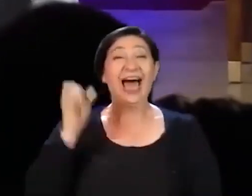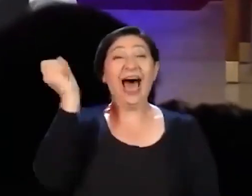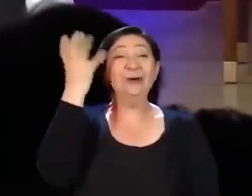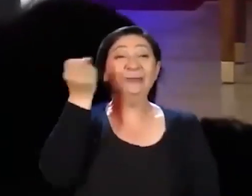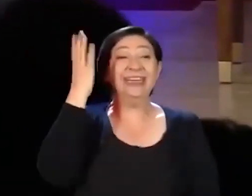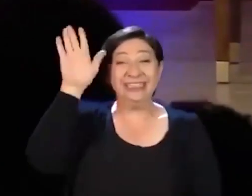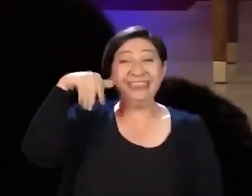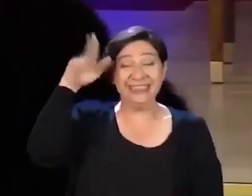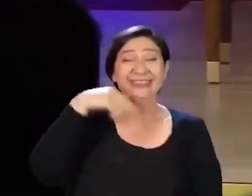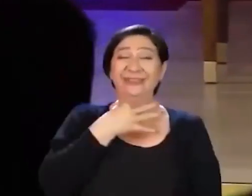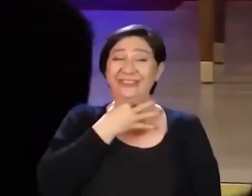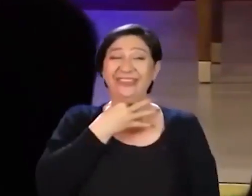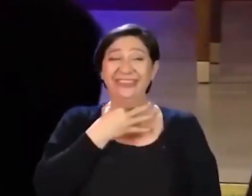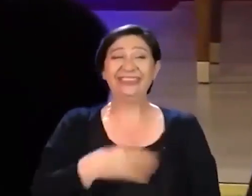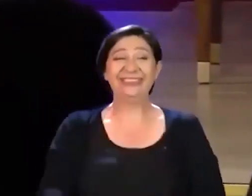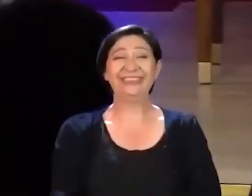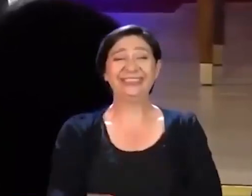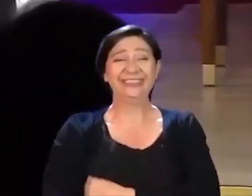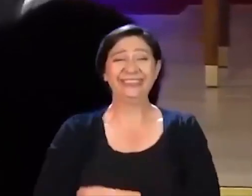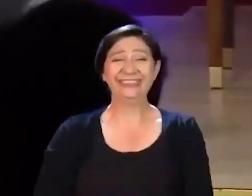Ambulans çağırabilir miyiz?